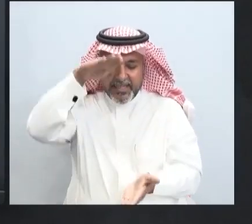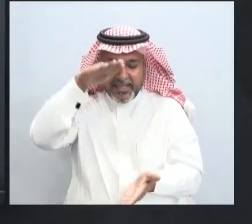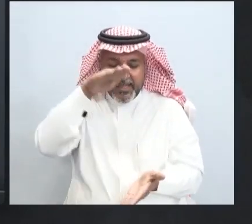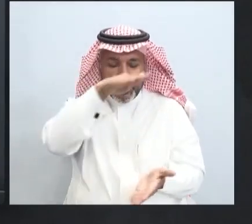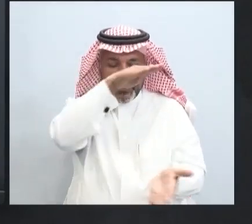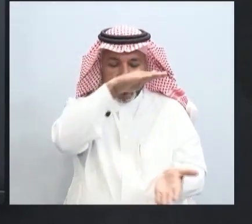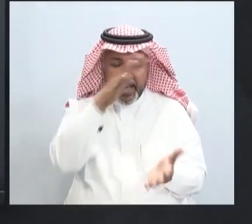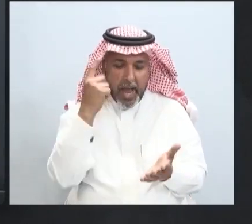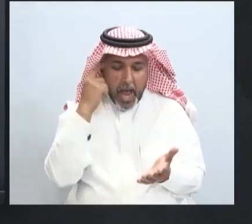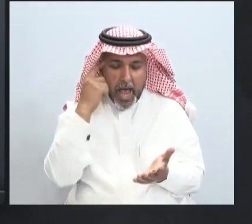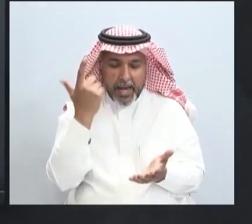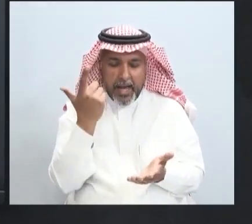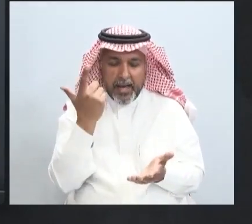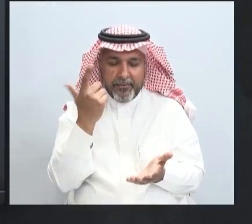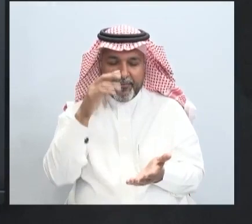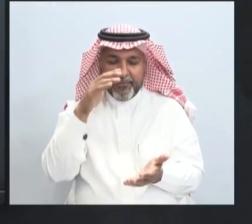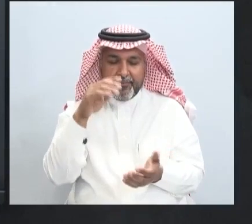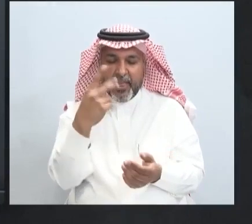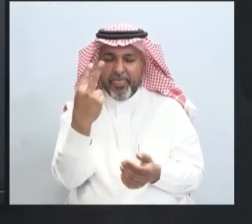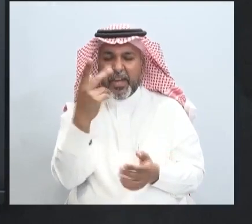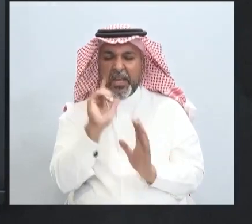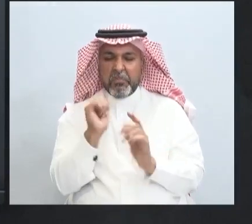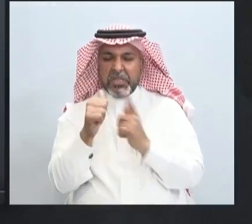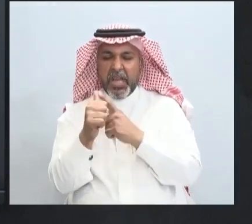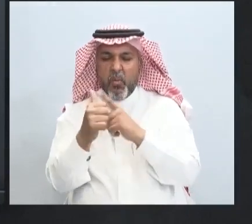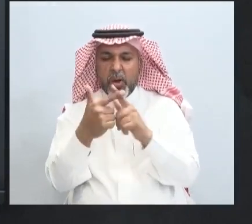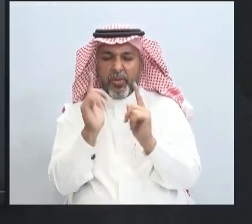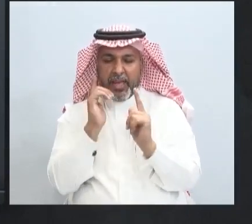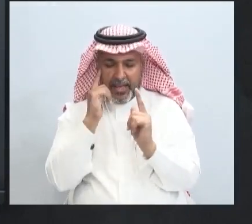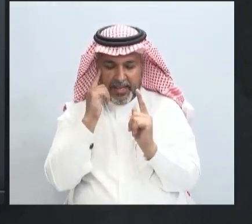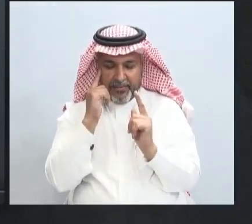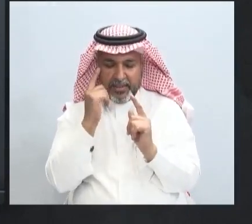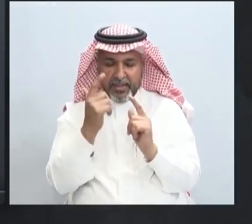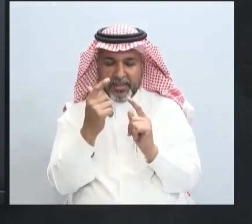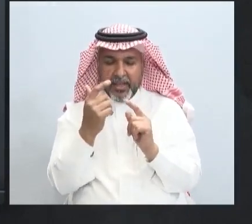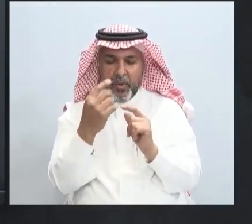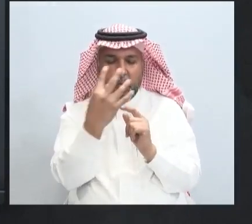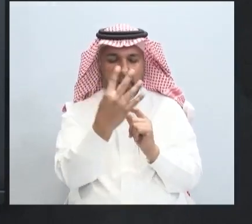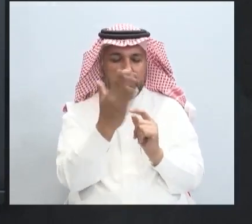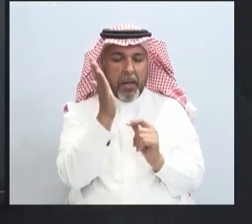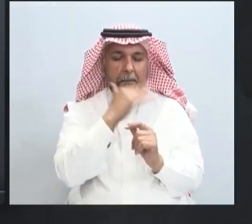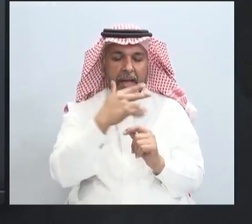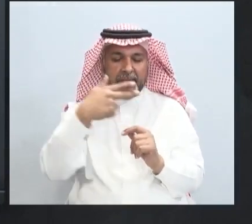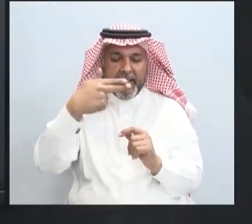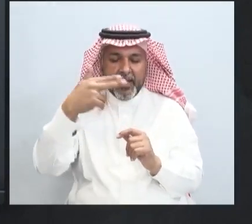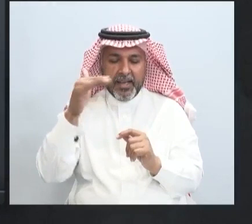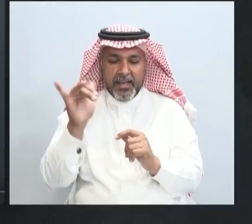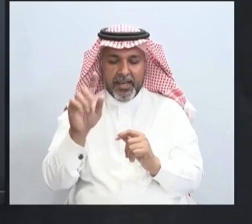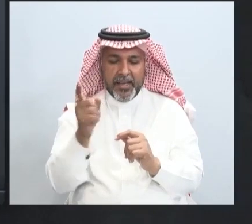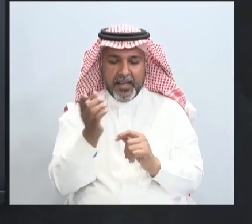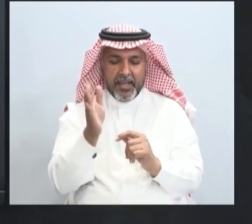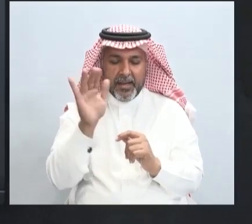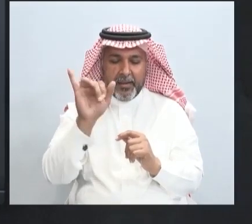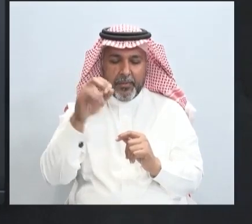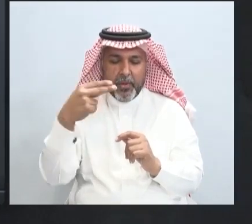مجالها ار يعني ممكن تعوض باي زاويه من اختيارك بينما داله التان والسك